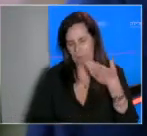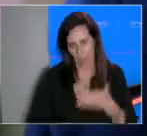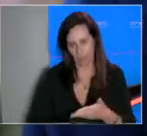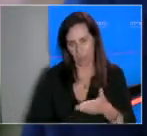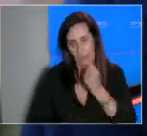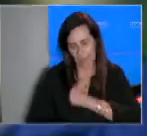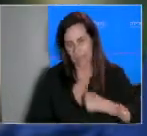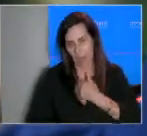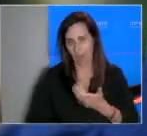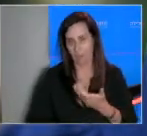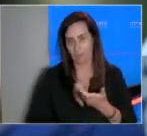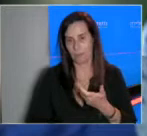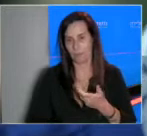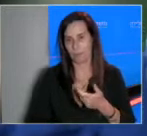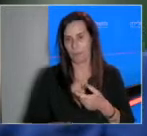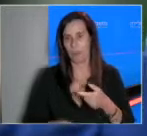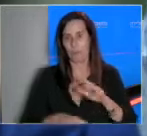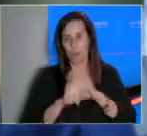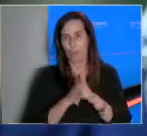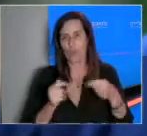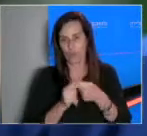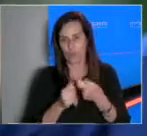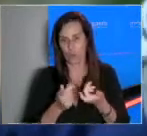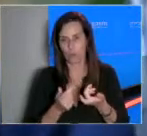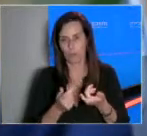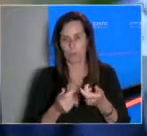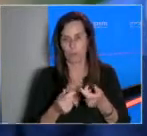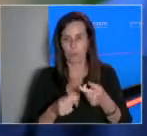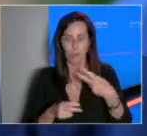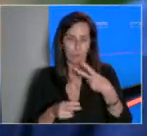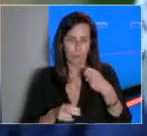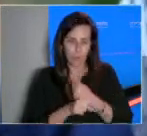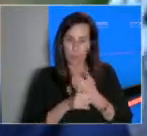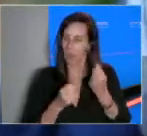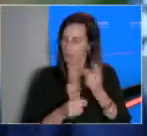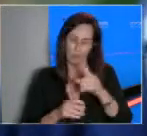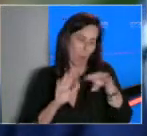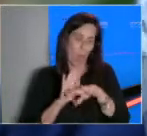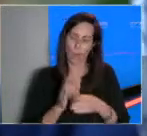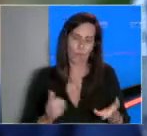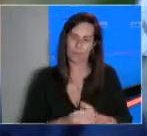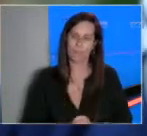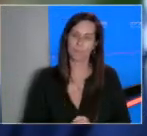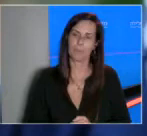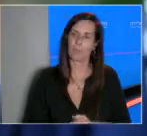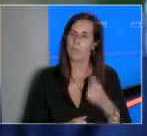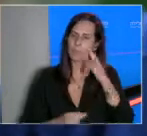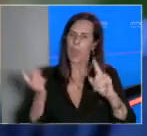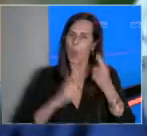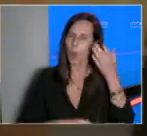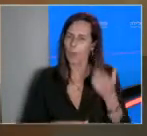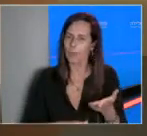ישראל לצערנו בענף בכלל בשוק התעסוקה, הרבה דברים לא חוקיים קורים. תראה מה